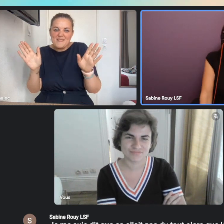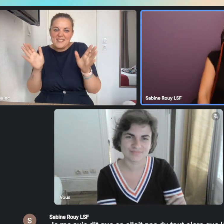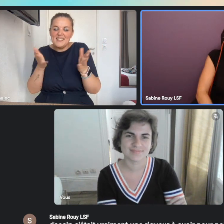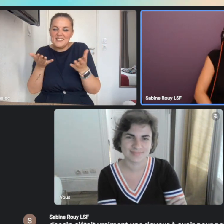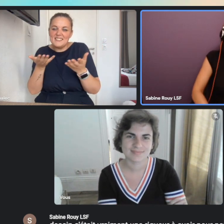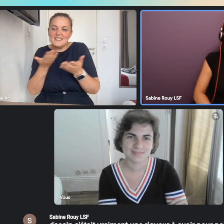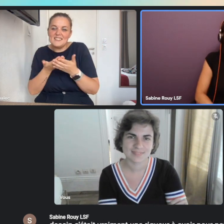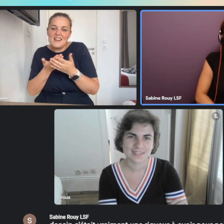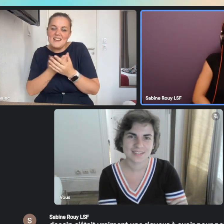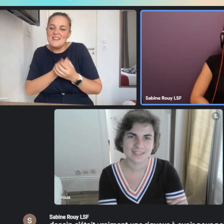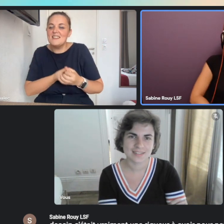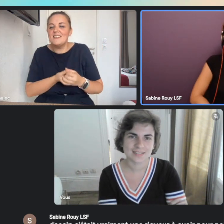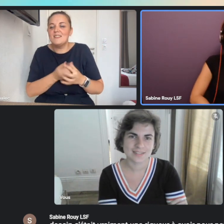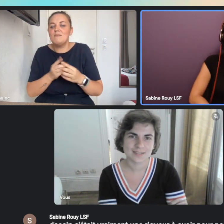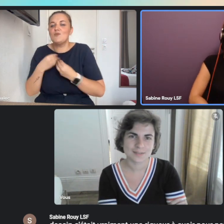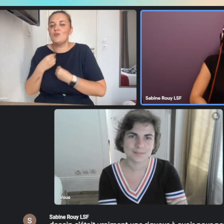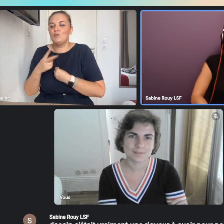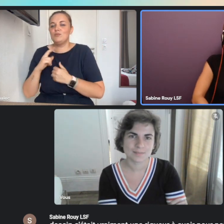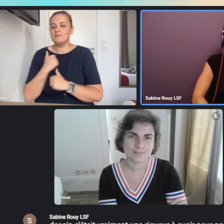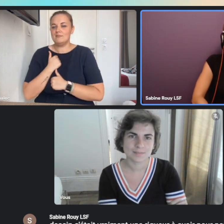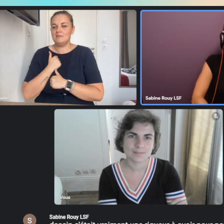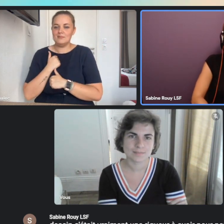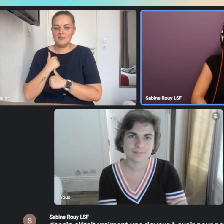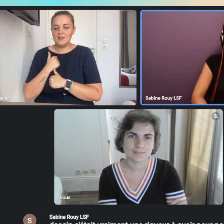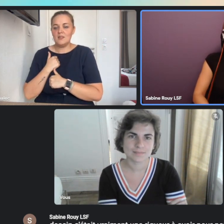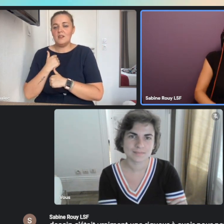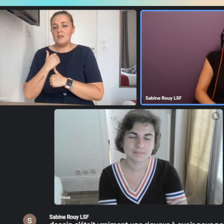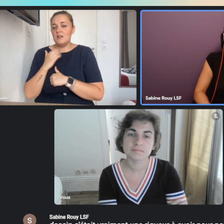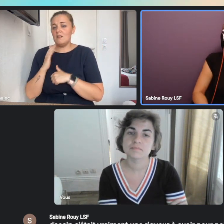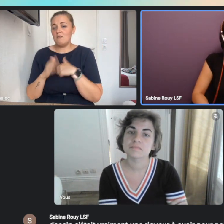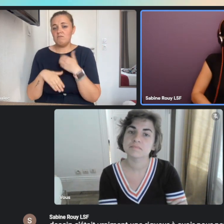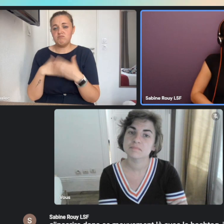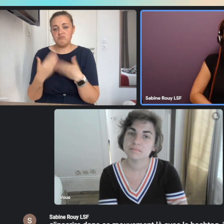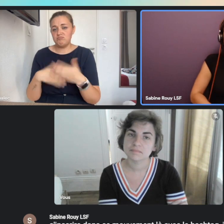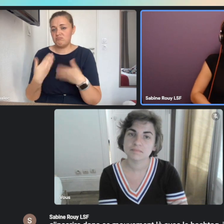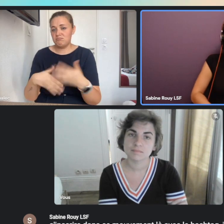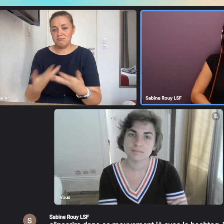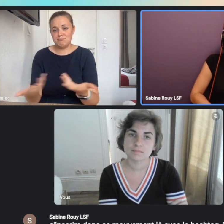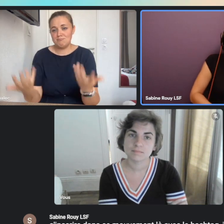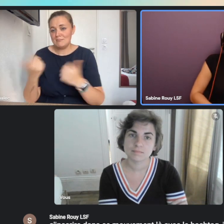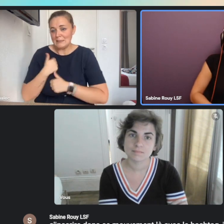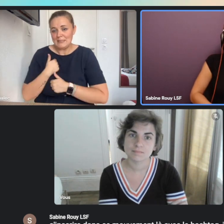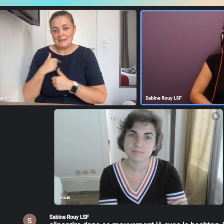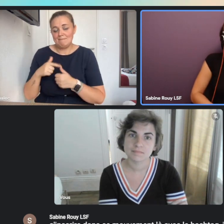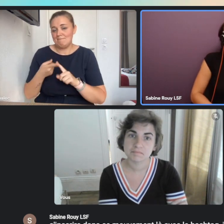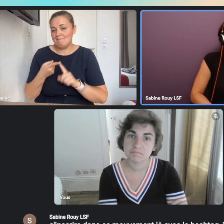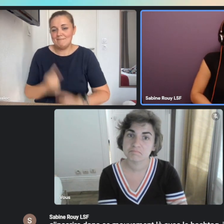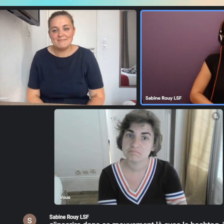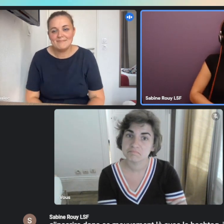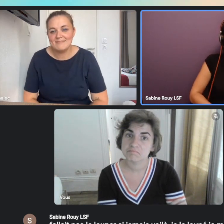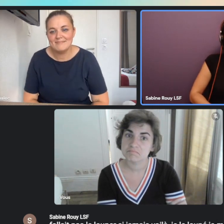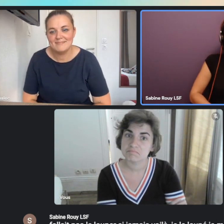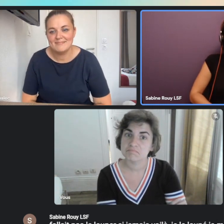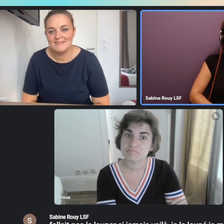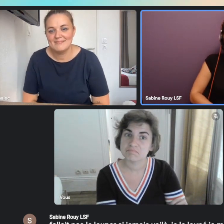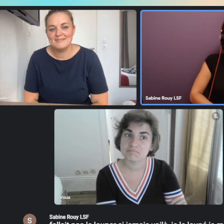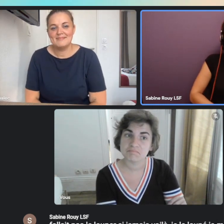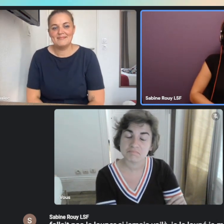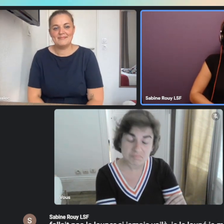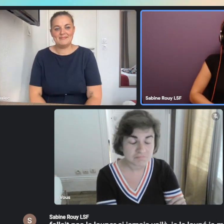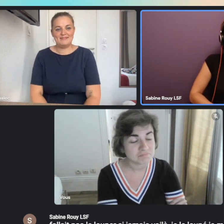plus rattraper le jour manquant». Donc ça m'a amené effectivement de la rigueur et voilà, donc